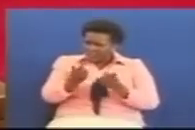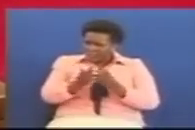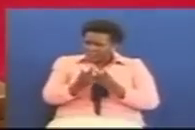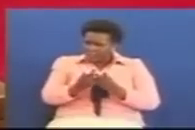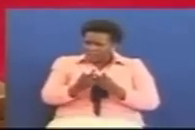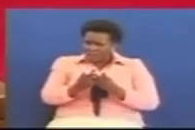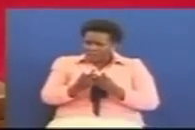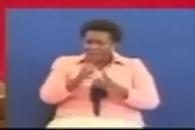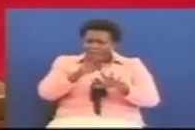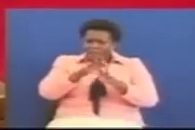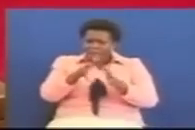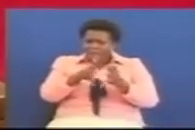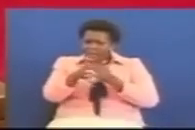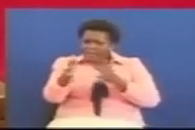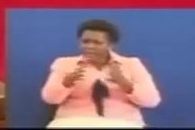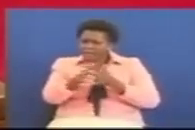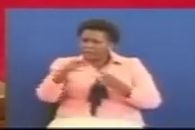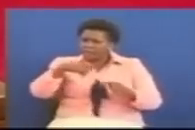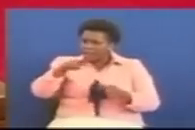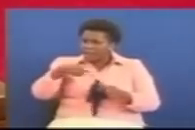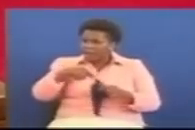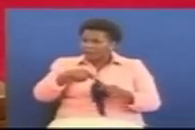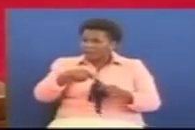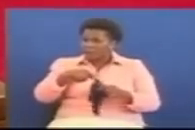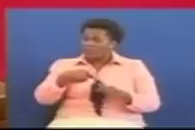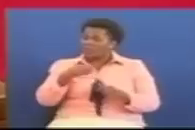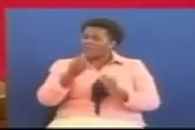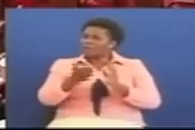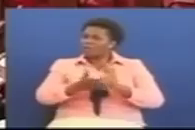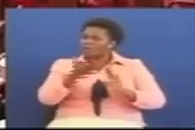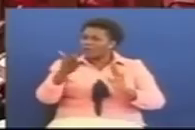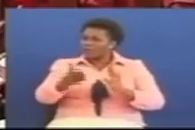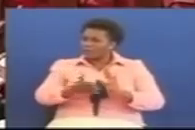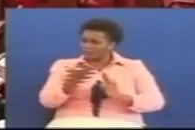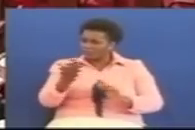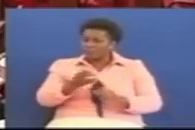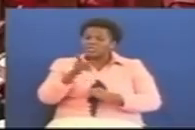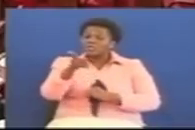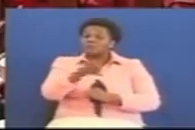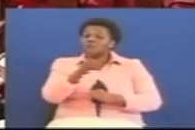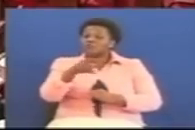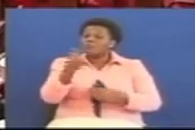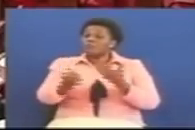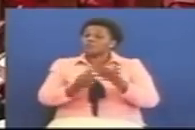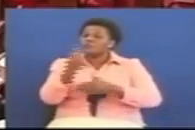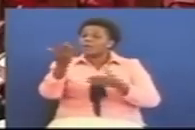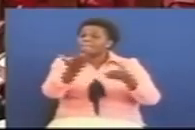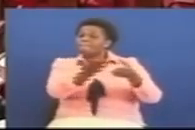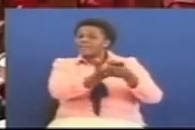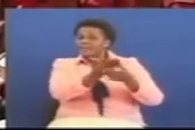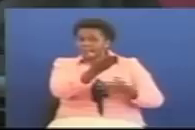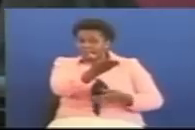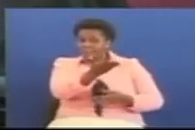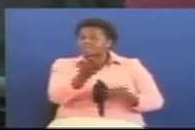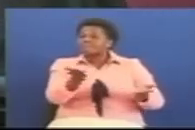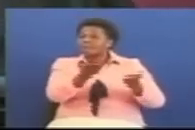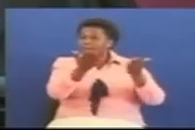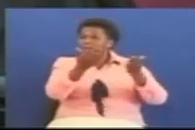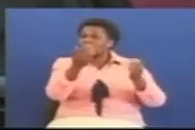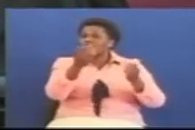ni kupitia mikopo kupitia benki yetu ya maendeleo ya kilimo. Asante waheshimiwa, tuko nyuma sana ya muda,